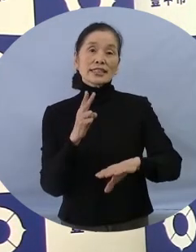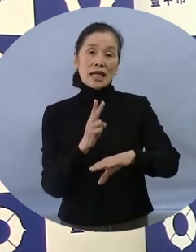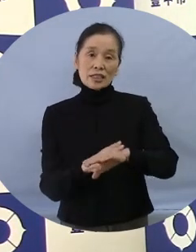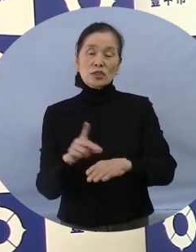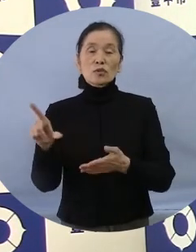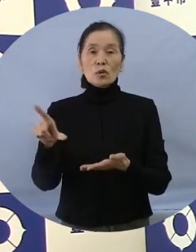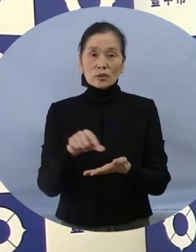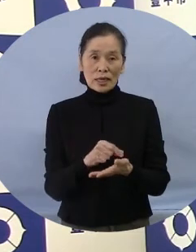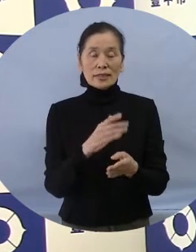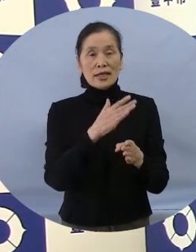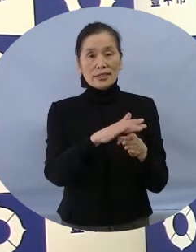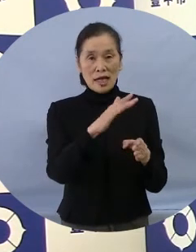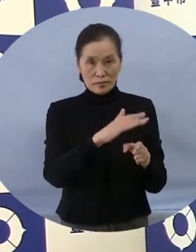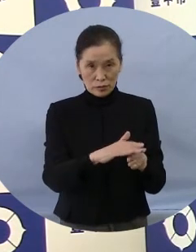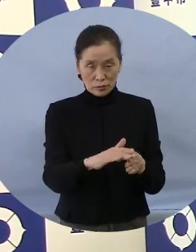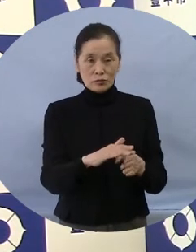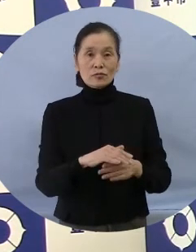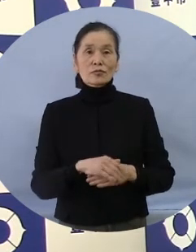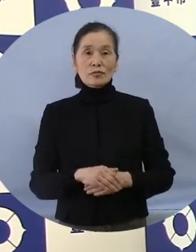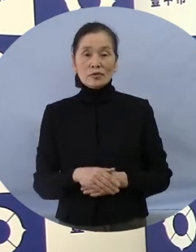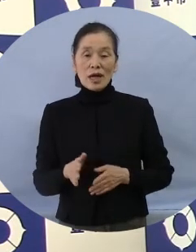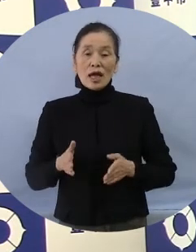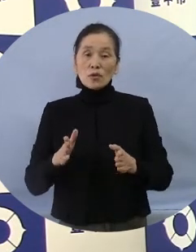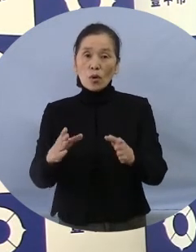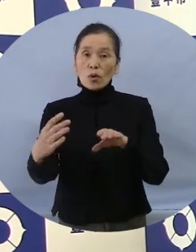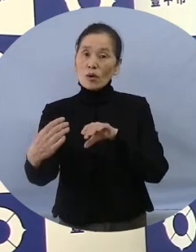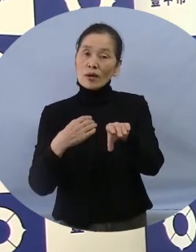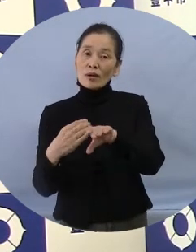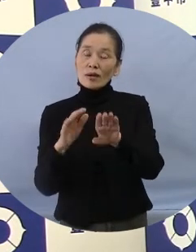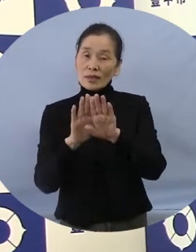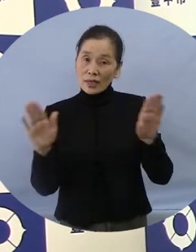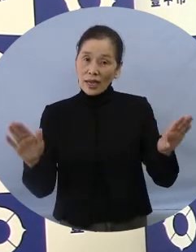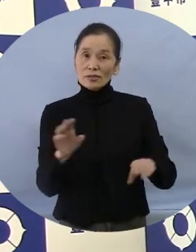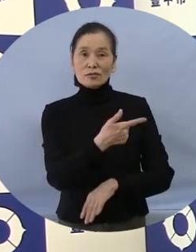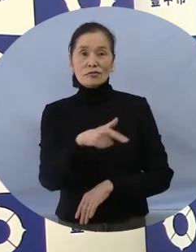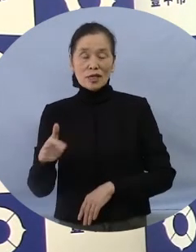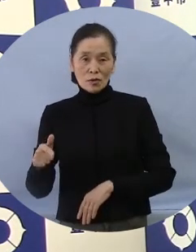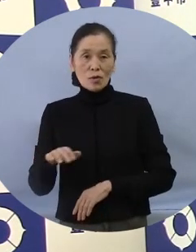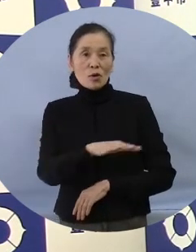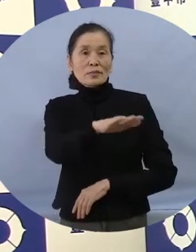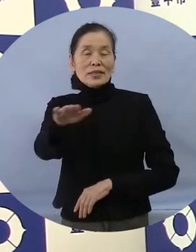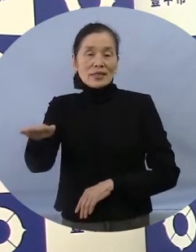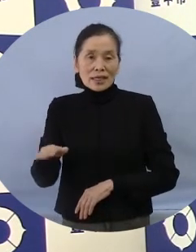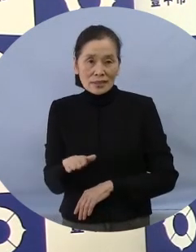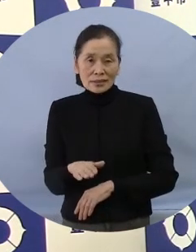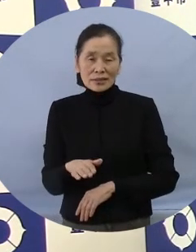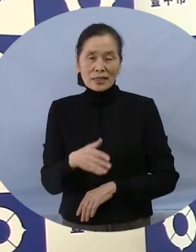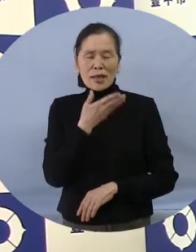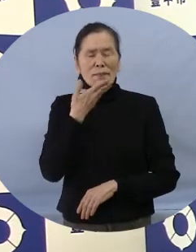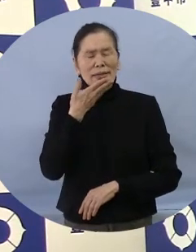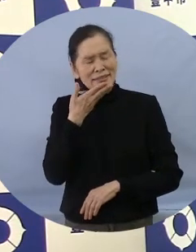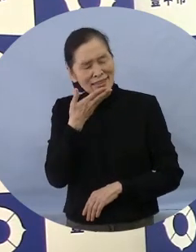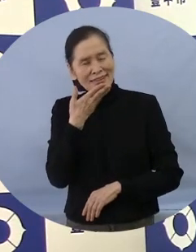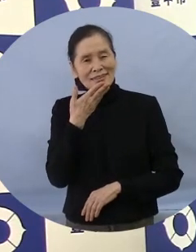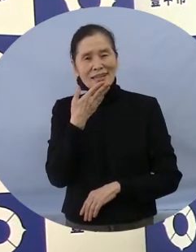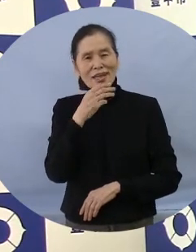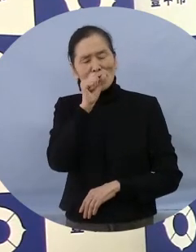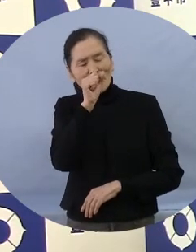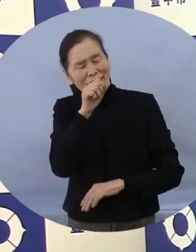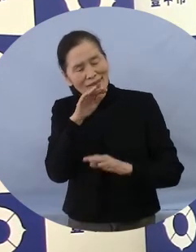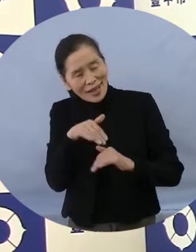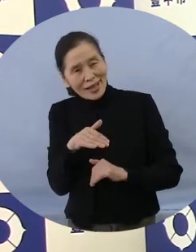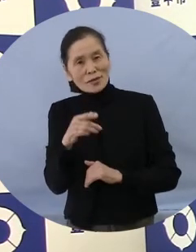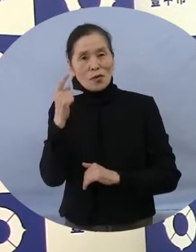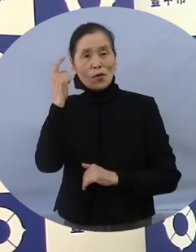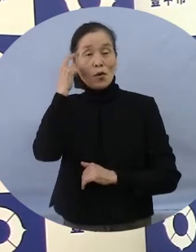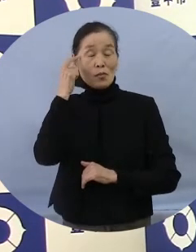用したサービスや道路の開通など、市民の皆さんに便利になったと実感していただ